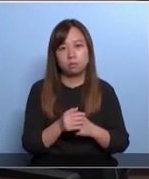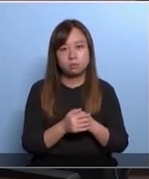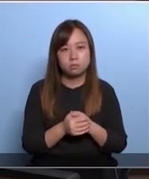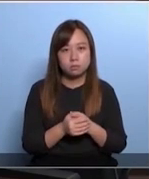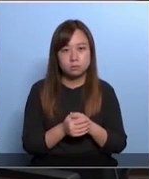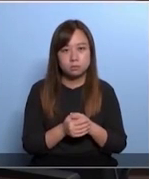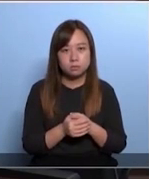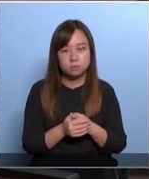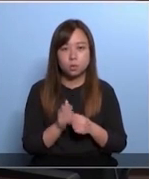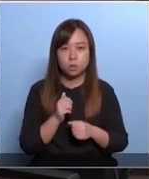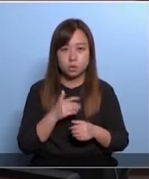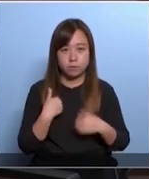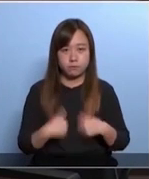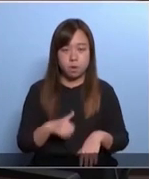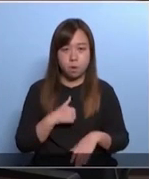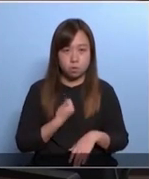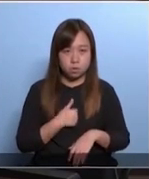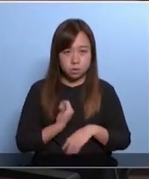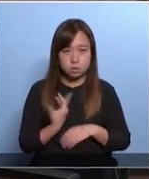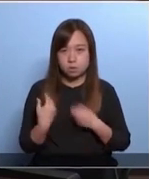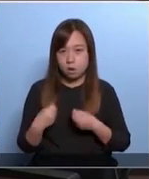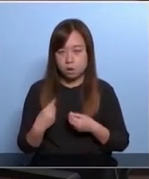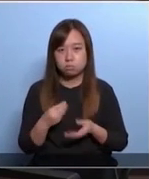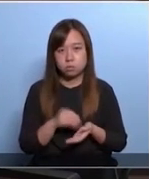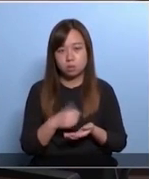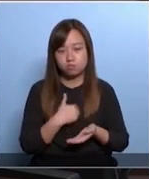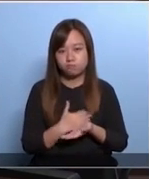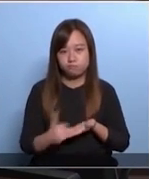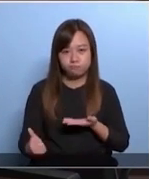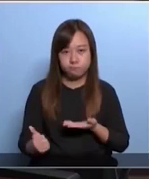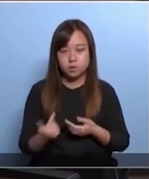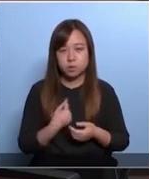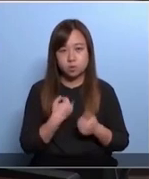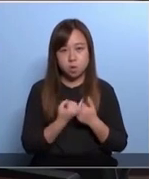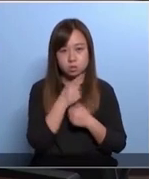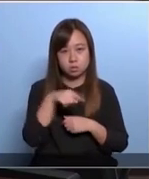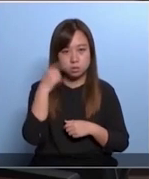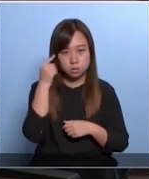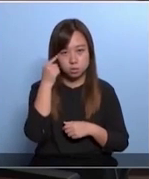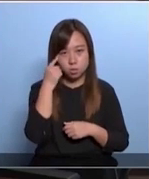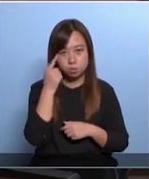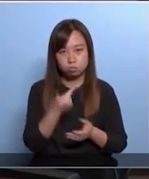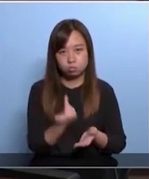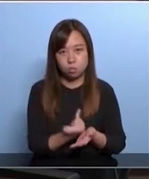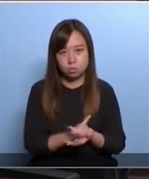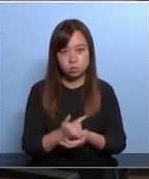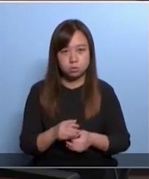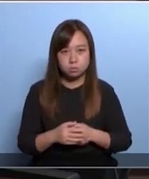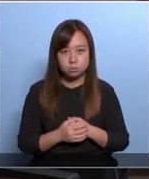這個作為老師教學方面一定要清晰，一定要學生知道，這個係重要